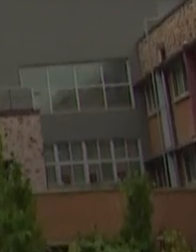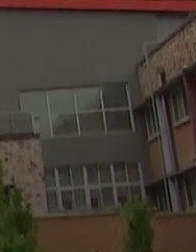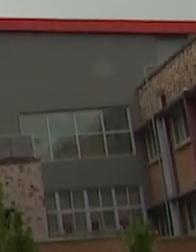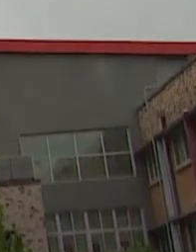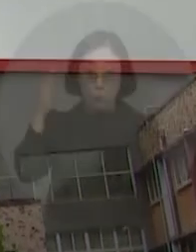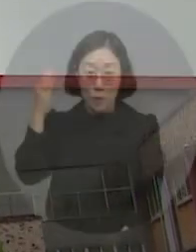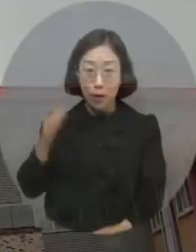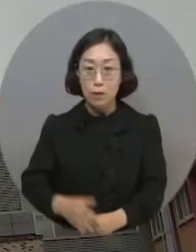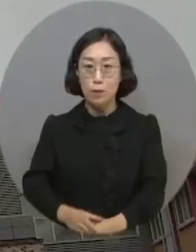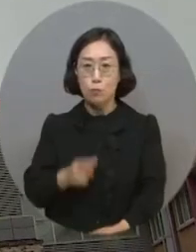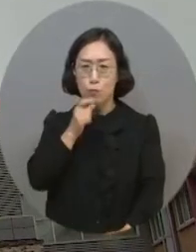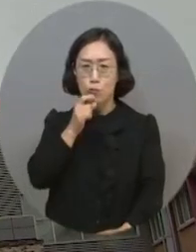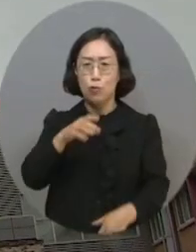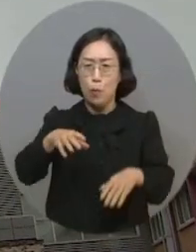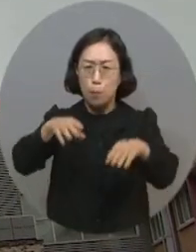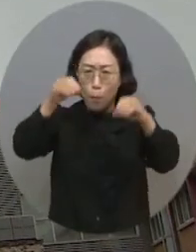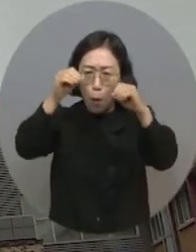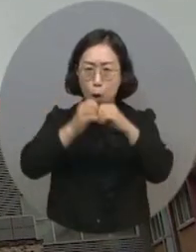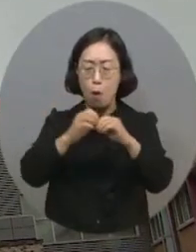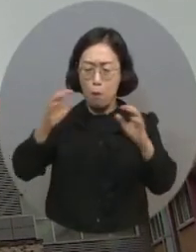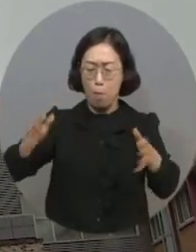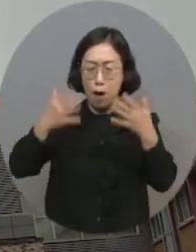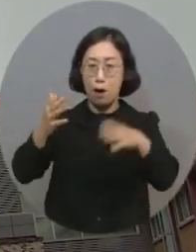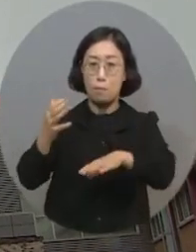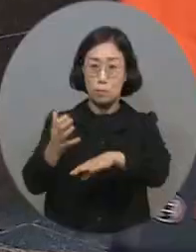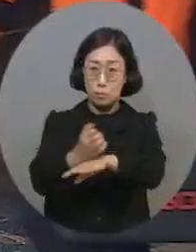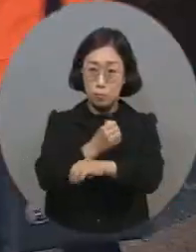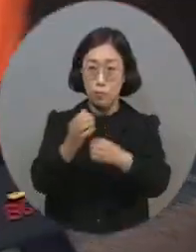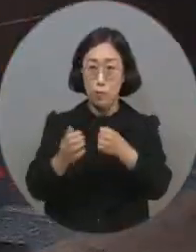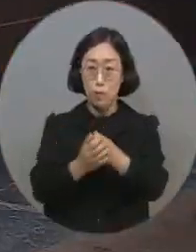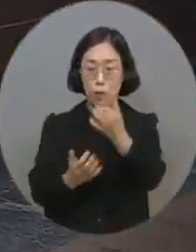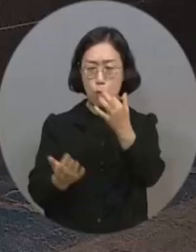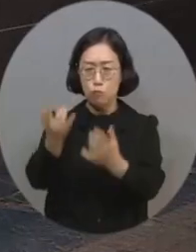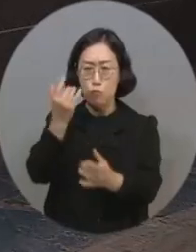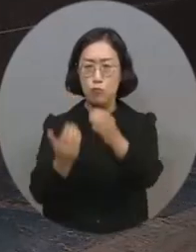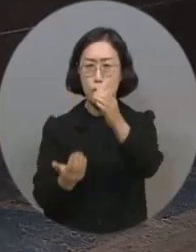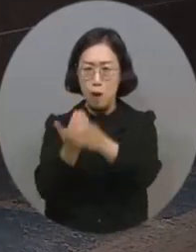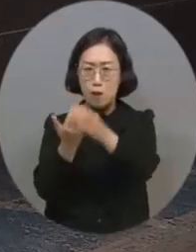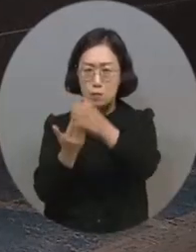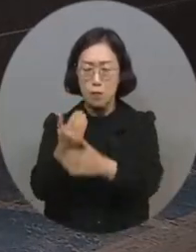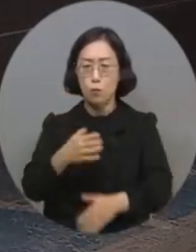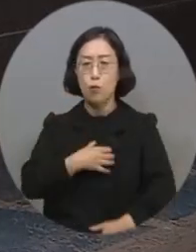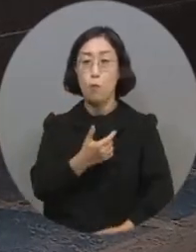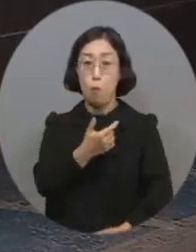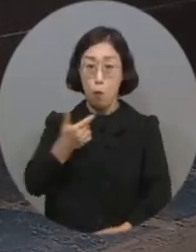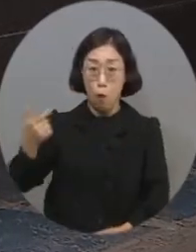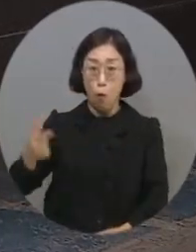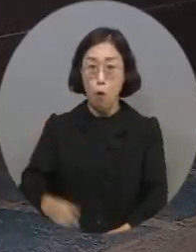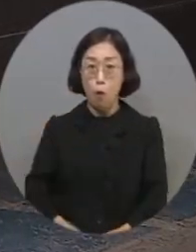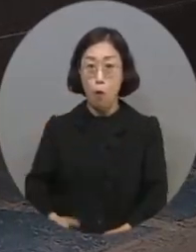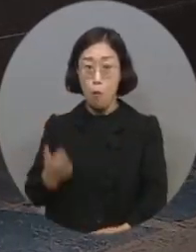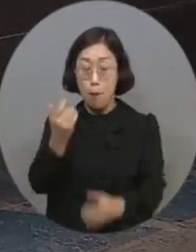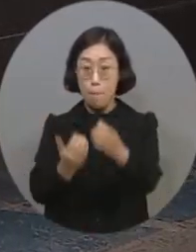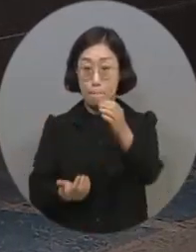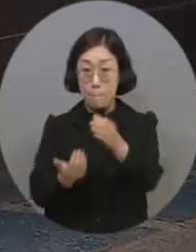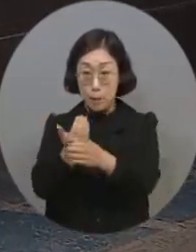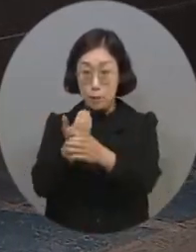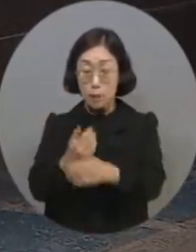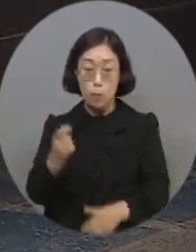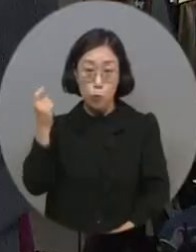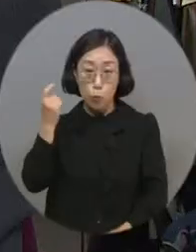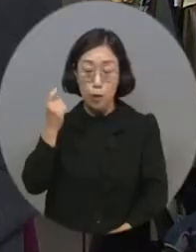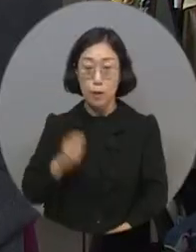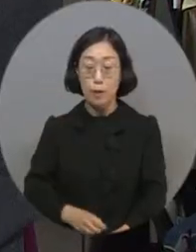최근 건조하고 강한 바람이 불며 화재 예방에 대한 관심이 높아졌습니다. 화재 경보기, 소리로부터